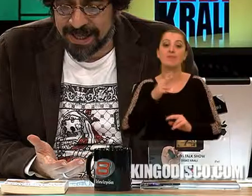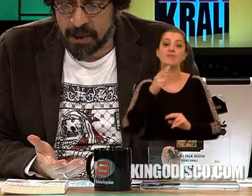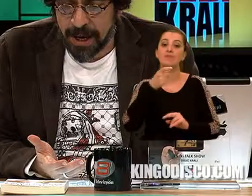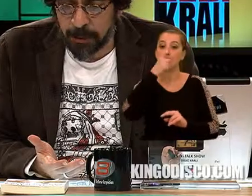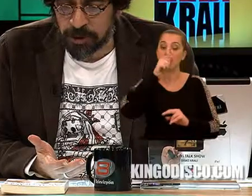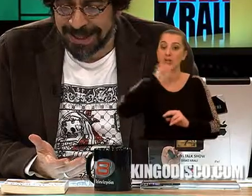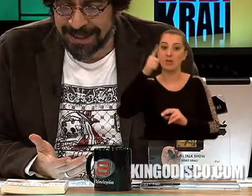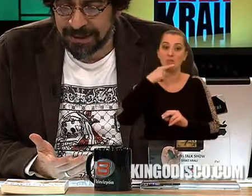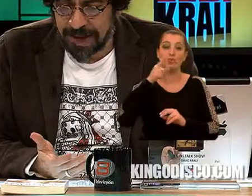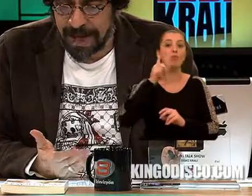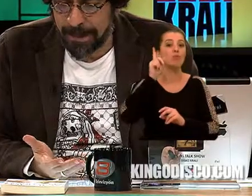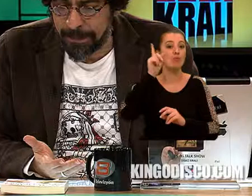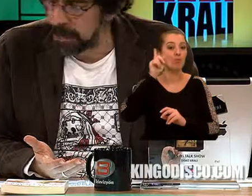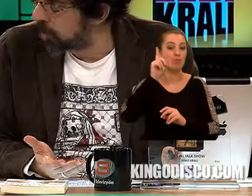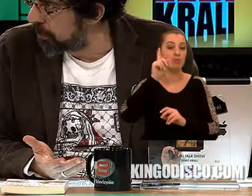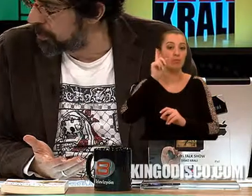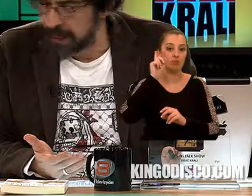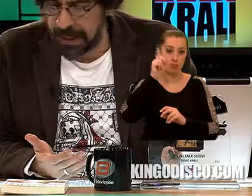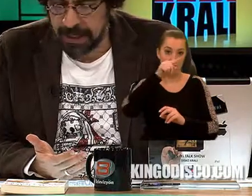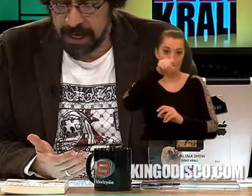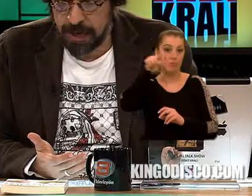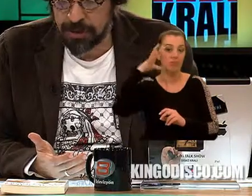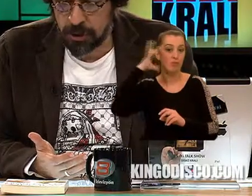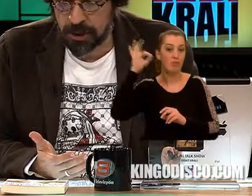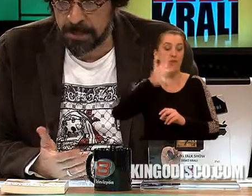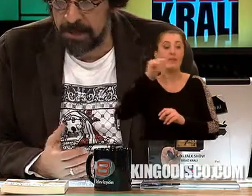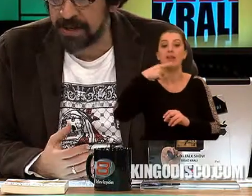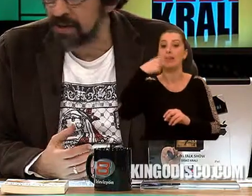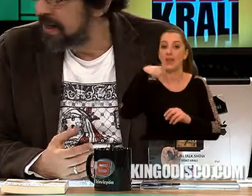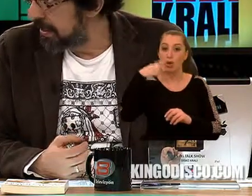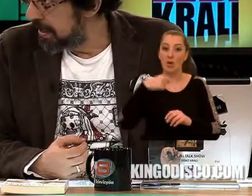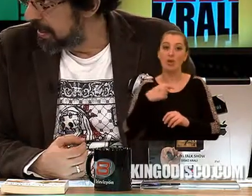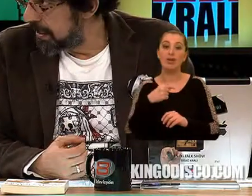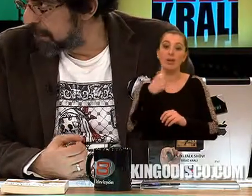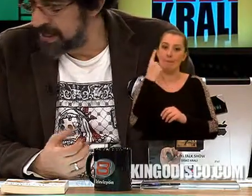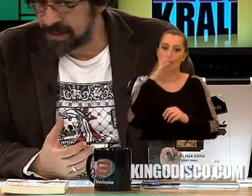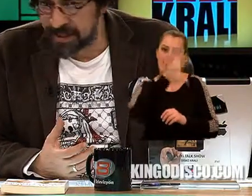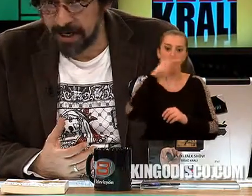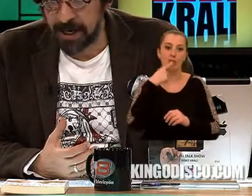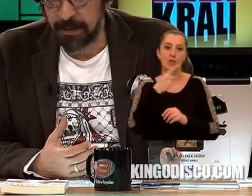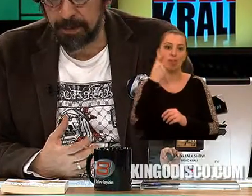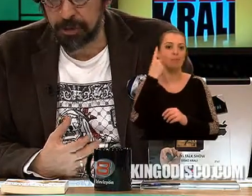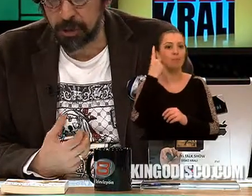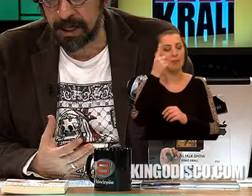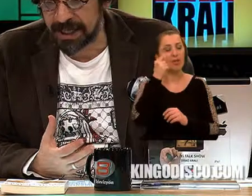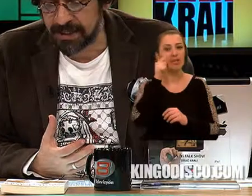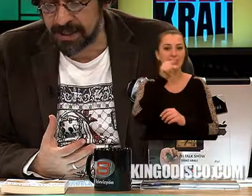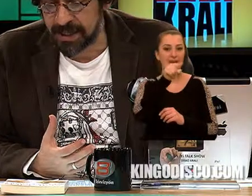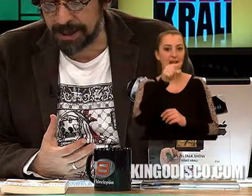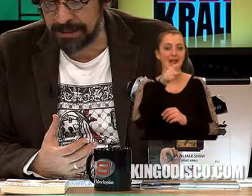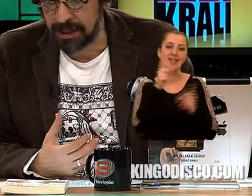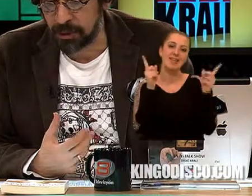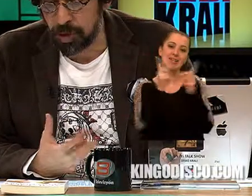Zaten ne diyor hep hocalar? Her ben bakıyorum bunlara. Hepsi diyor ki birisi sana şu kadar